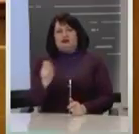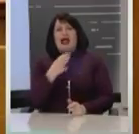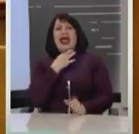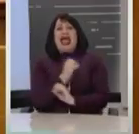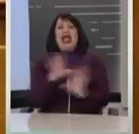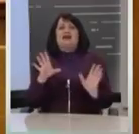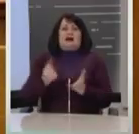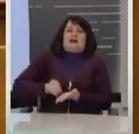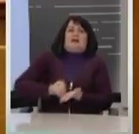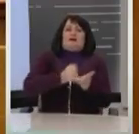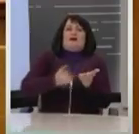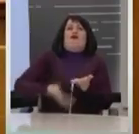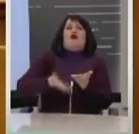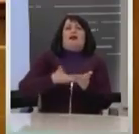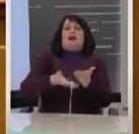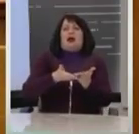έκτακτης ενίσχυσης